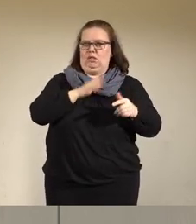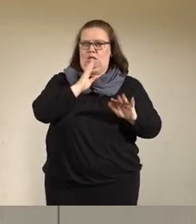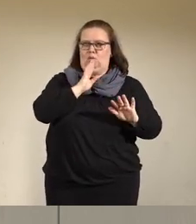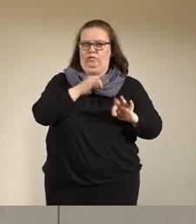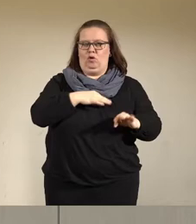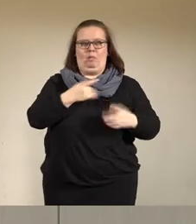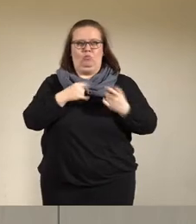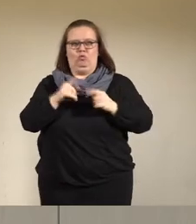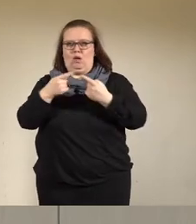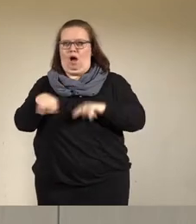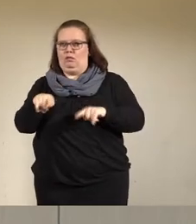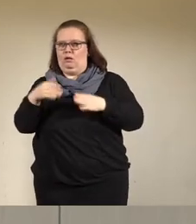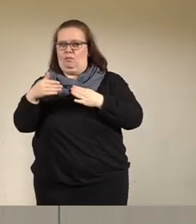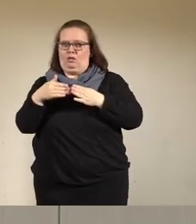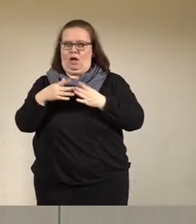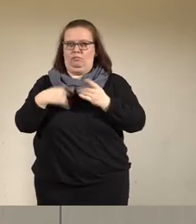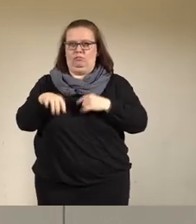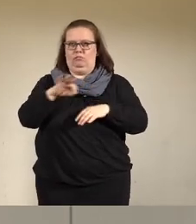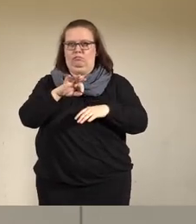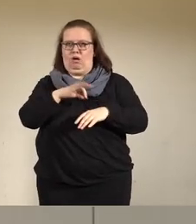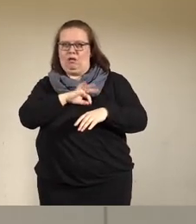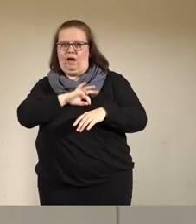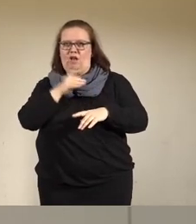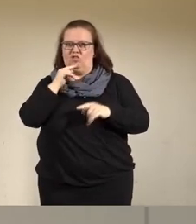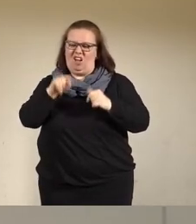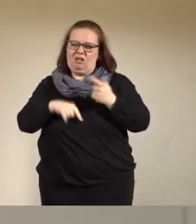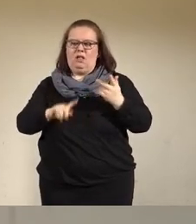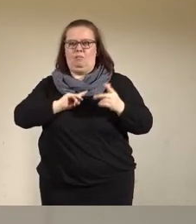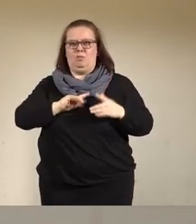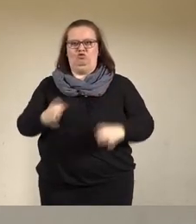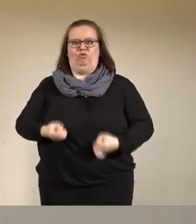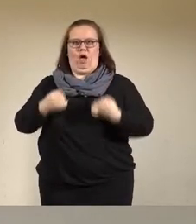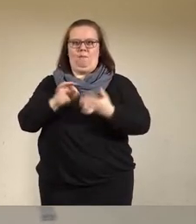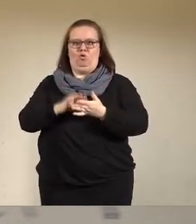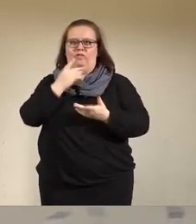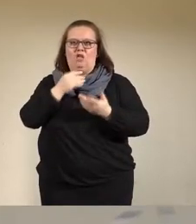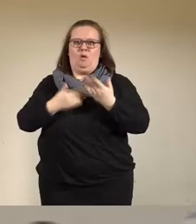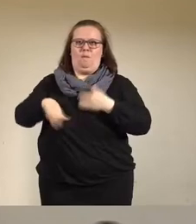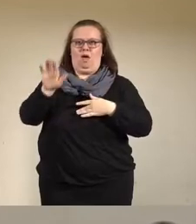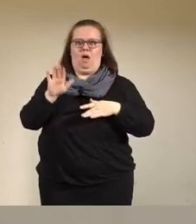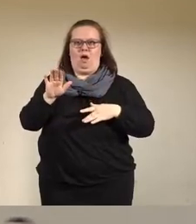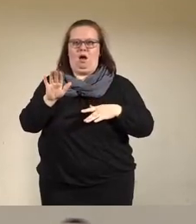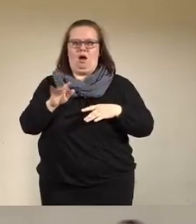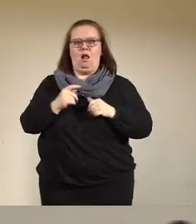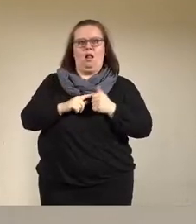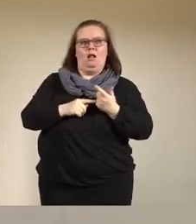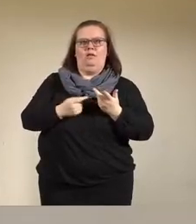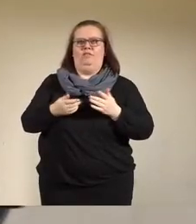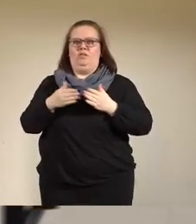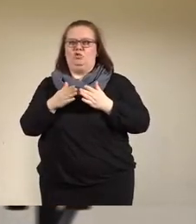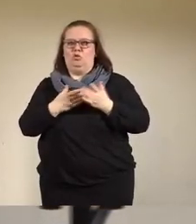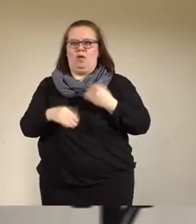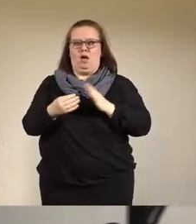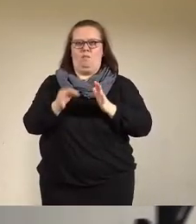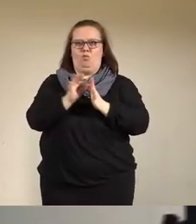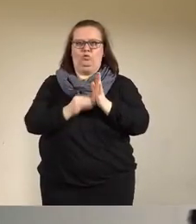dass es noch andere Punkte gibt, wo man dann sagt, genau dort sehe ich meinen Schwerpunkt, und da will man vielleicht auch noch in den einen oder anderen Fraktionen bestimmte